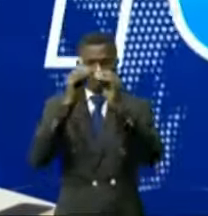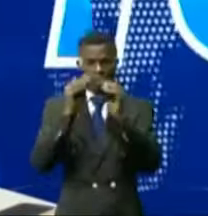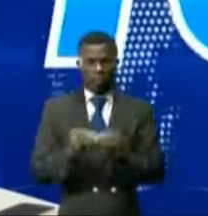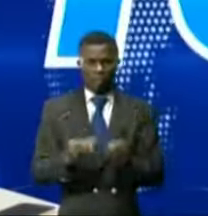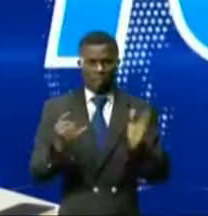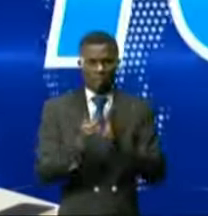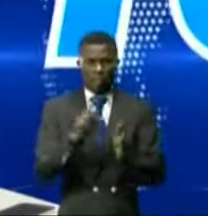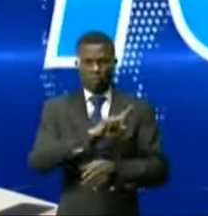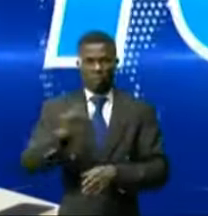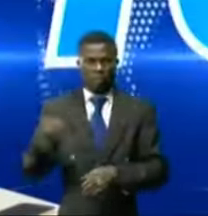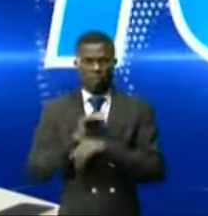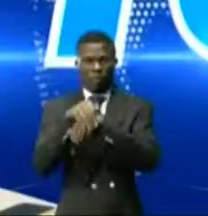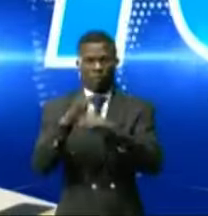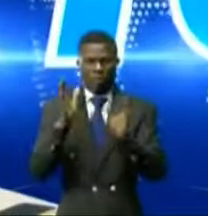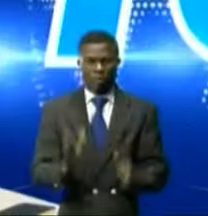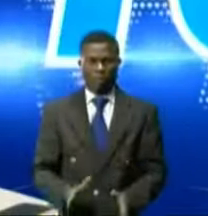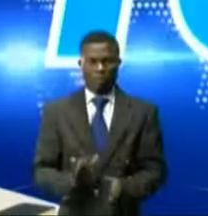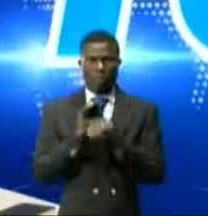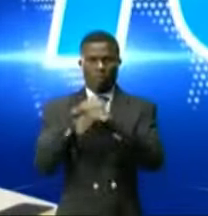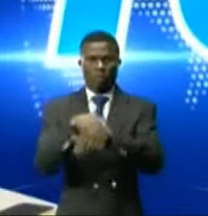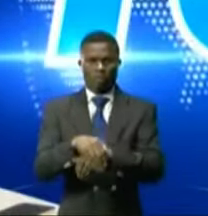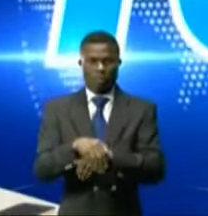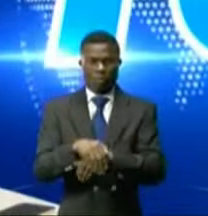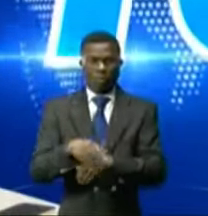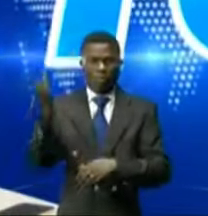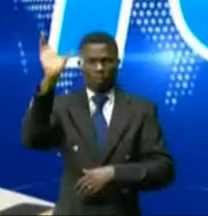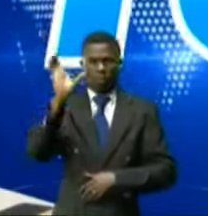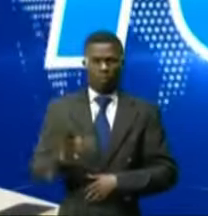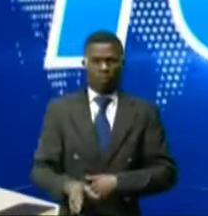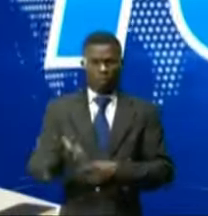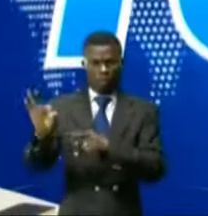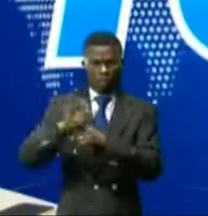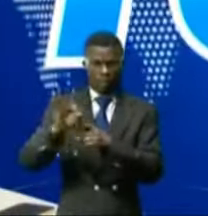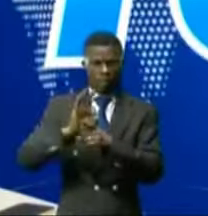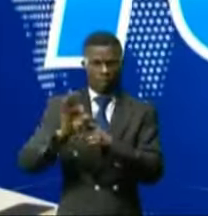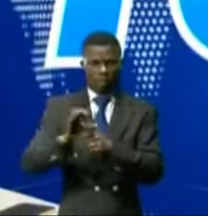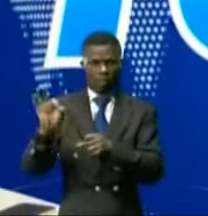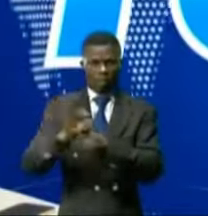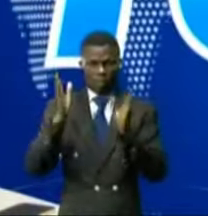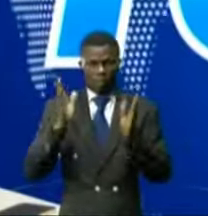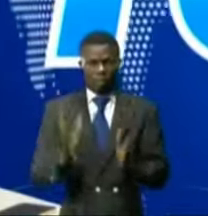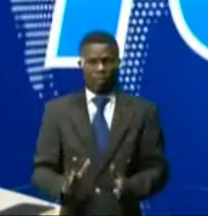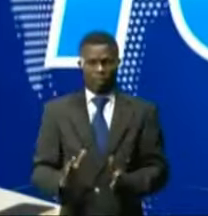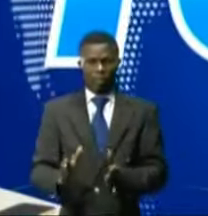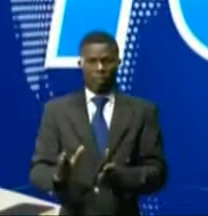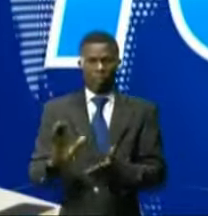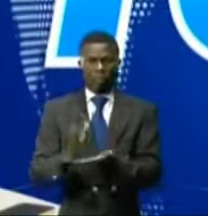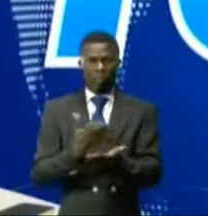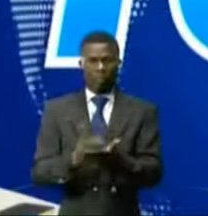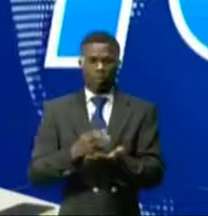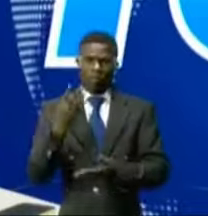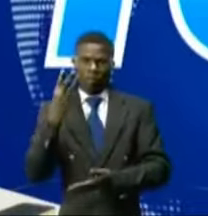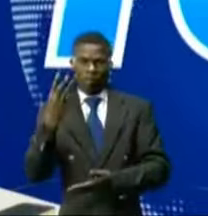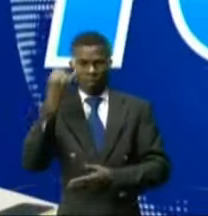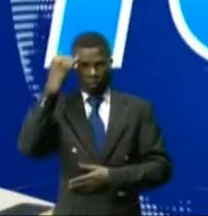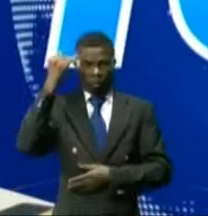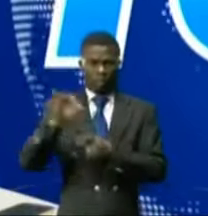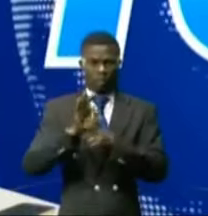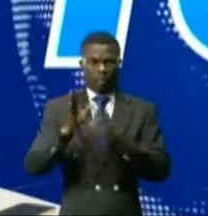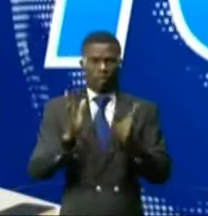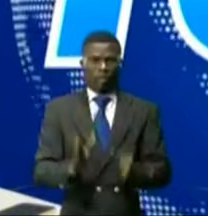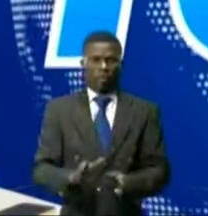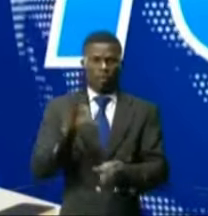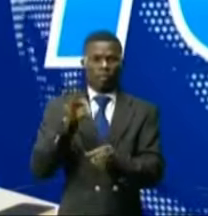de 6000 participants prennent part dans le Congo central à la formation de formateurs du niveau 3 à l'intention de